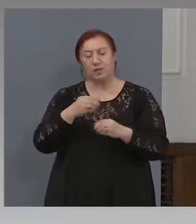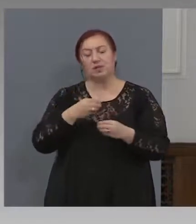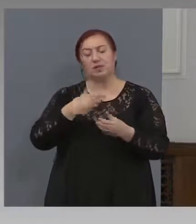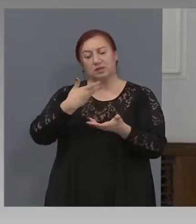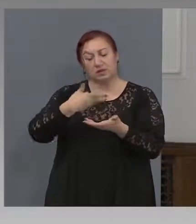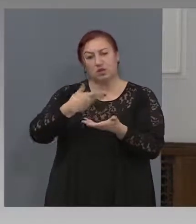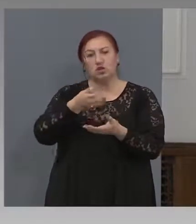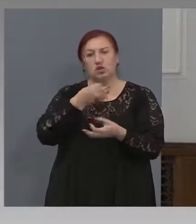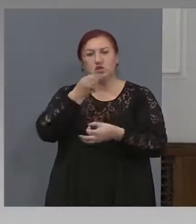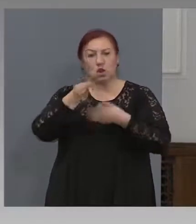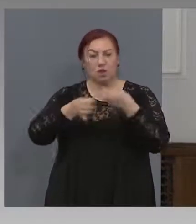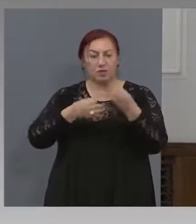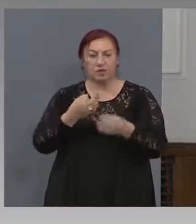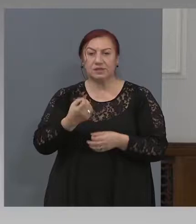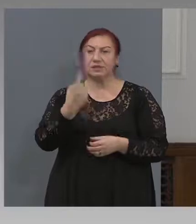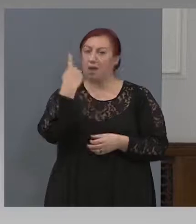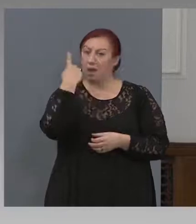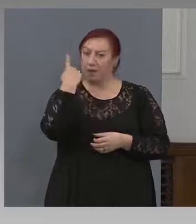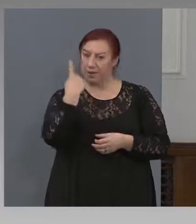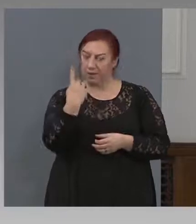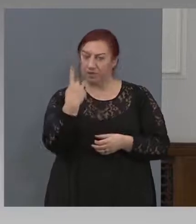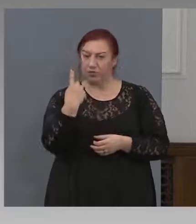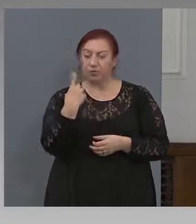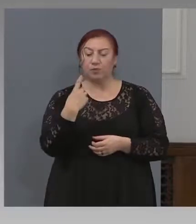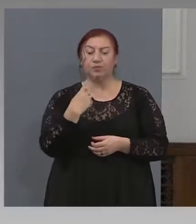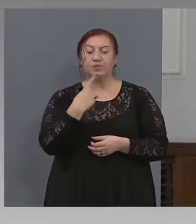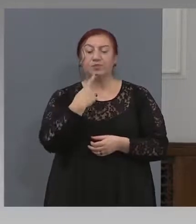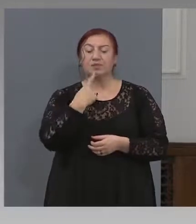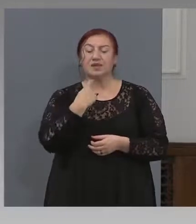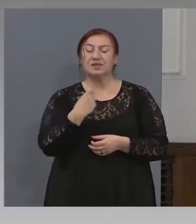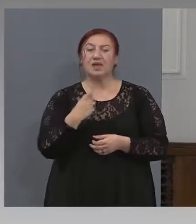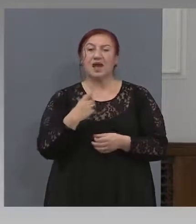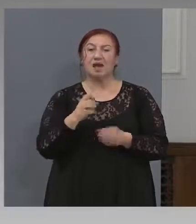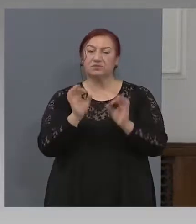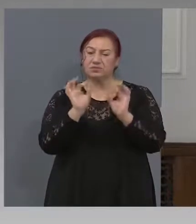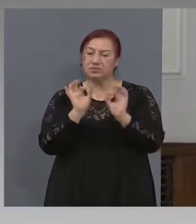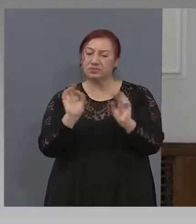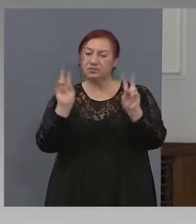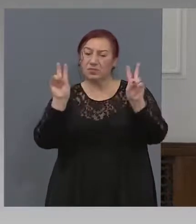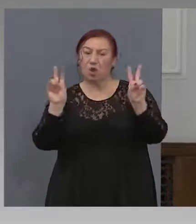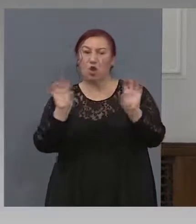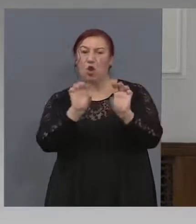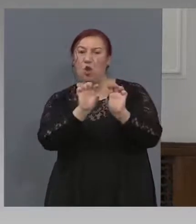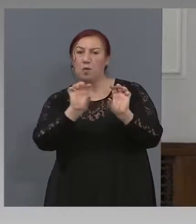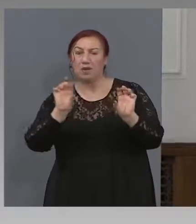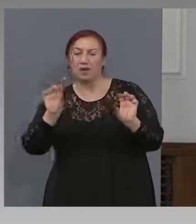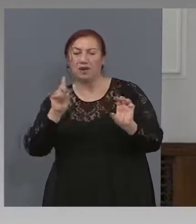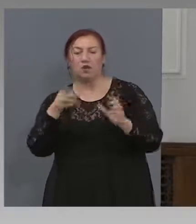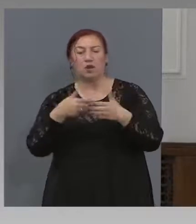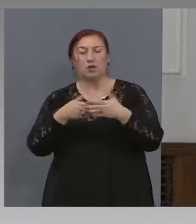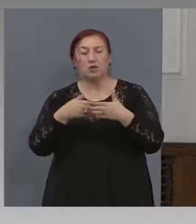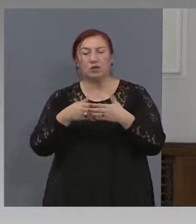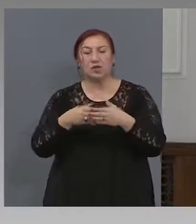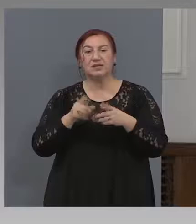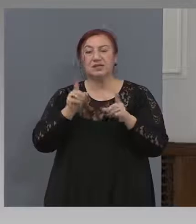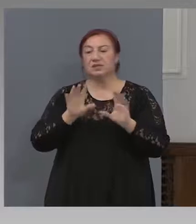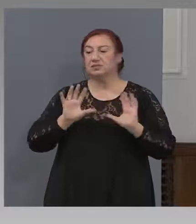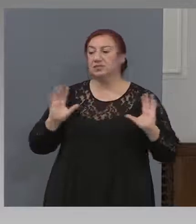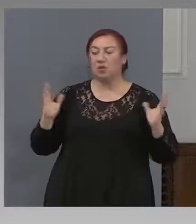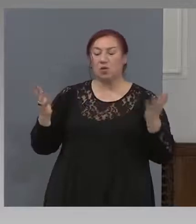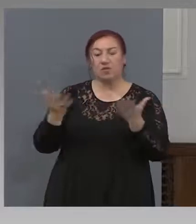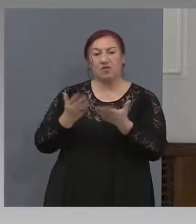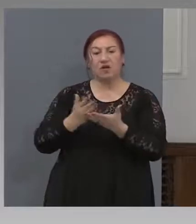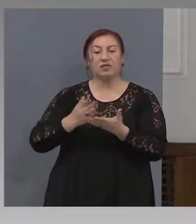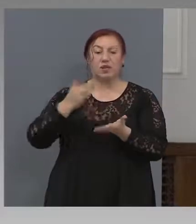си. Първо, по отношение на определението за което касае обхвата на постановлението на